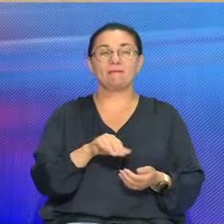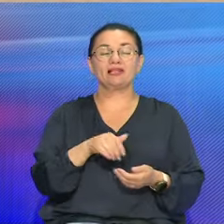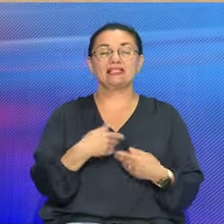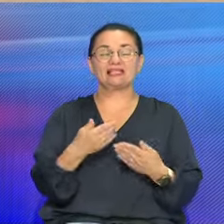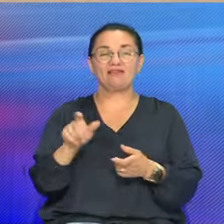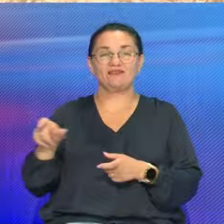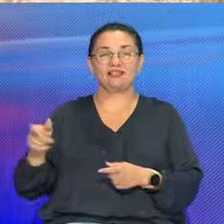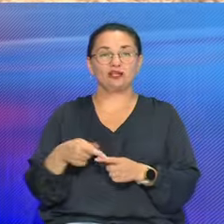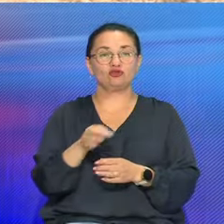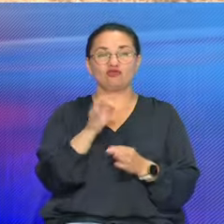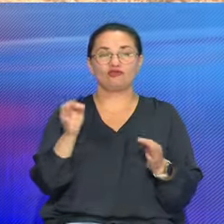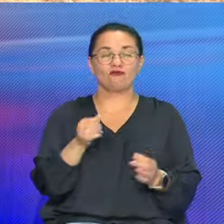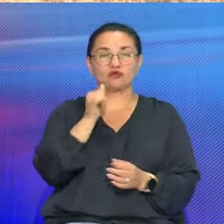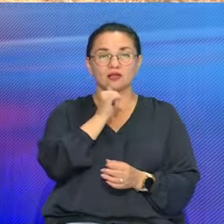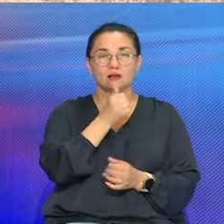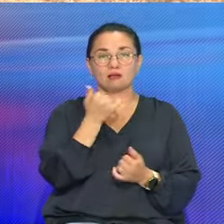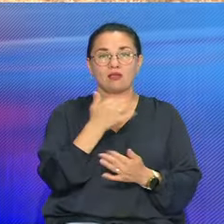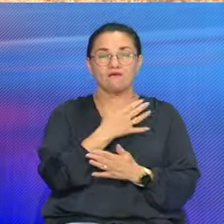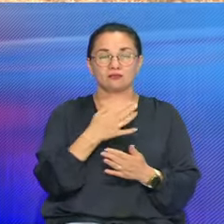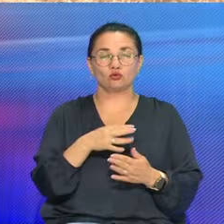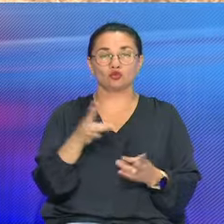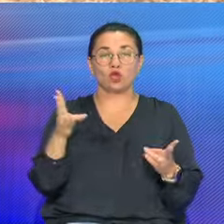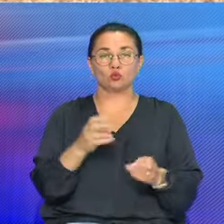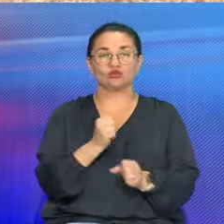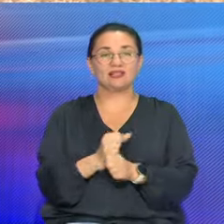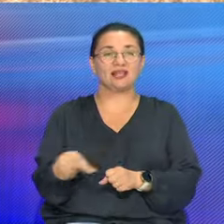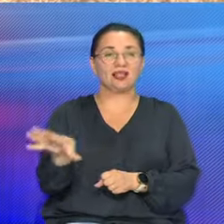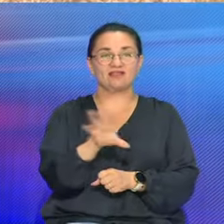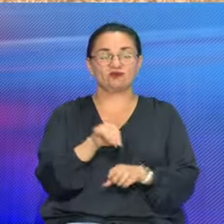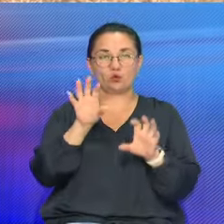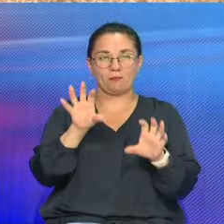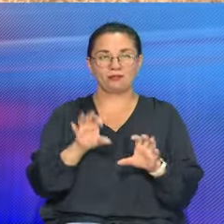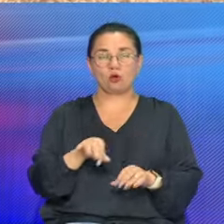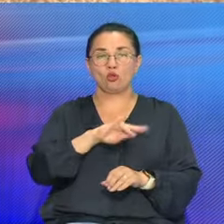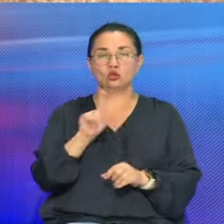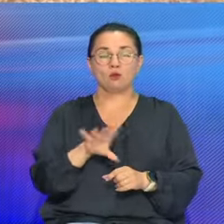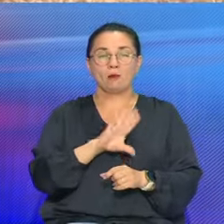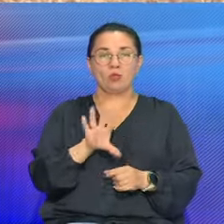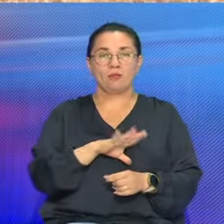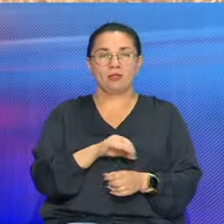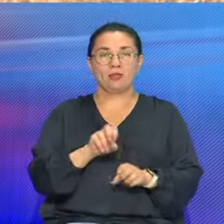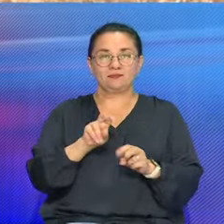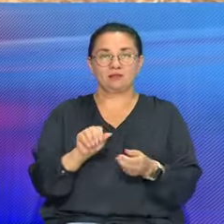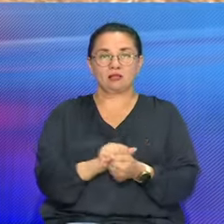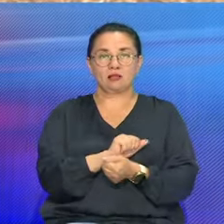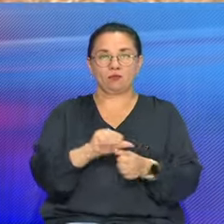ничего от них не схаваешь. Тому лепш зробить все по законе, капотом не выучать подробязно его артикулы и санкции.